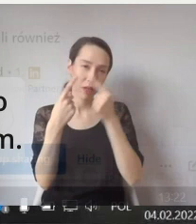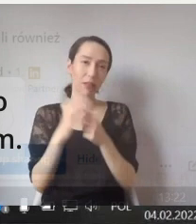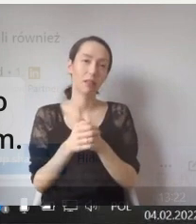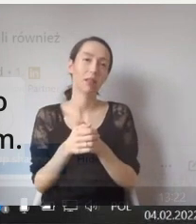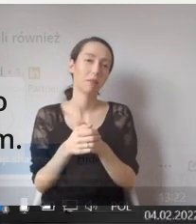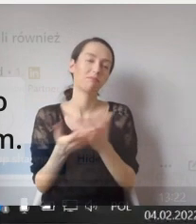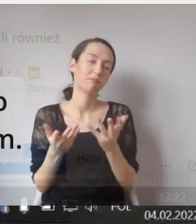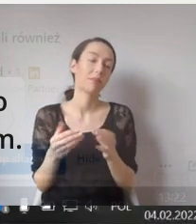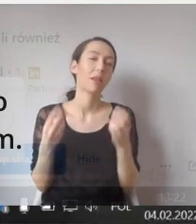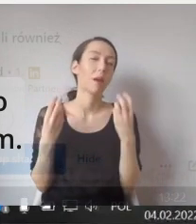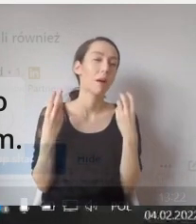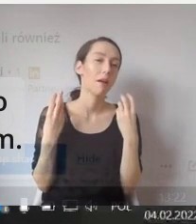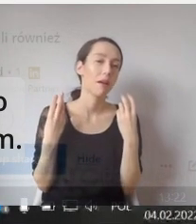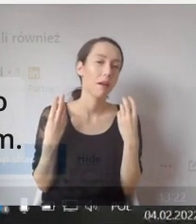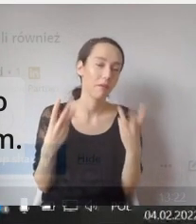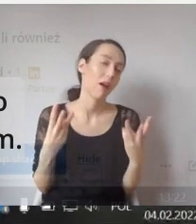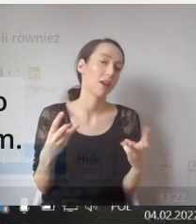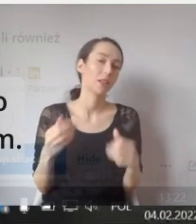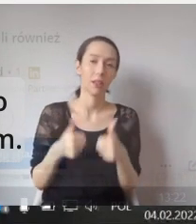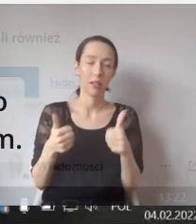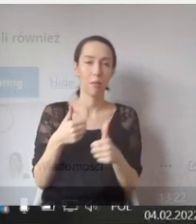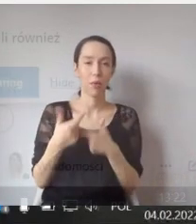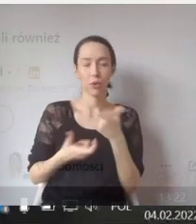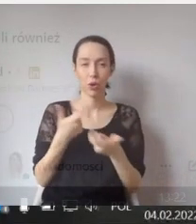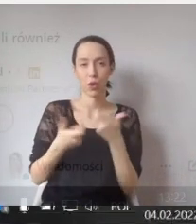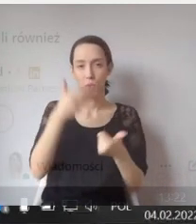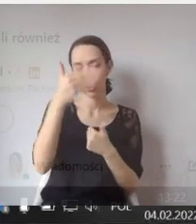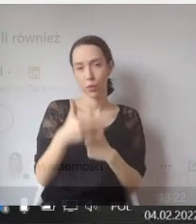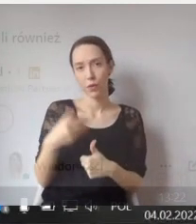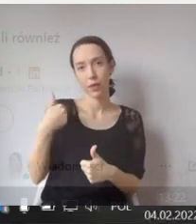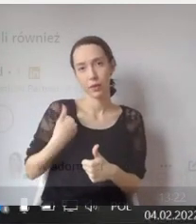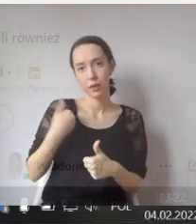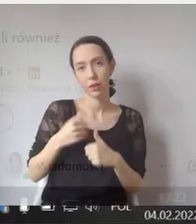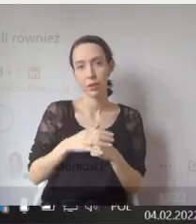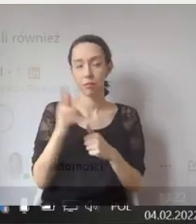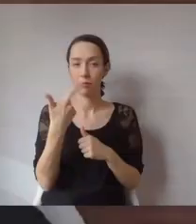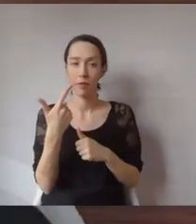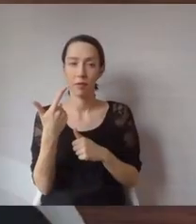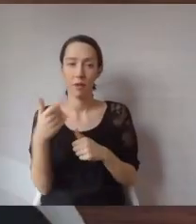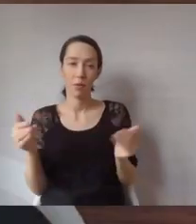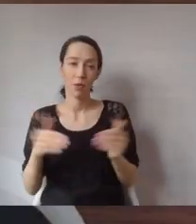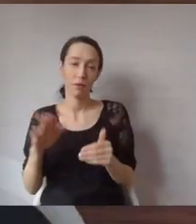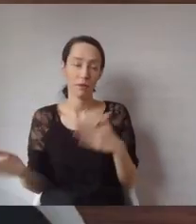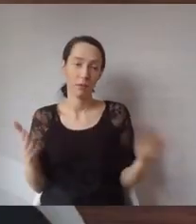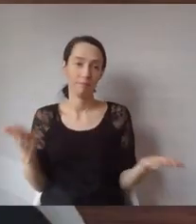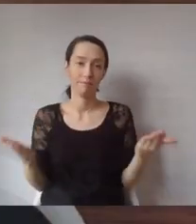warto zrobić swój profil w języku angielskim. Czyli tutaj są te dwie opcje.